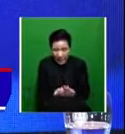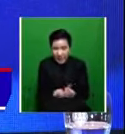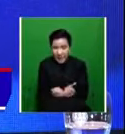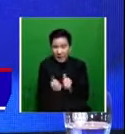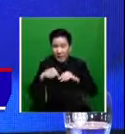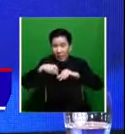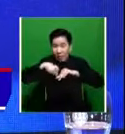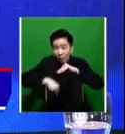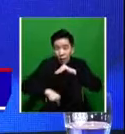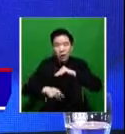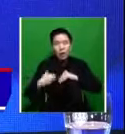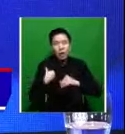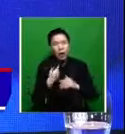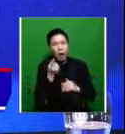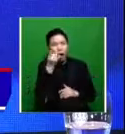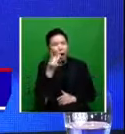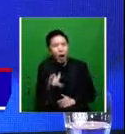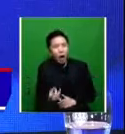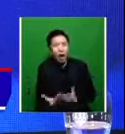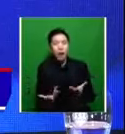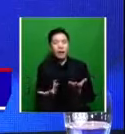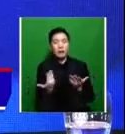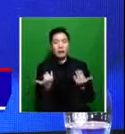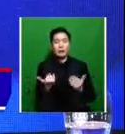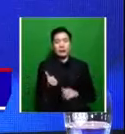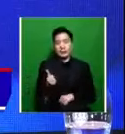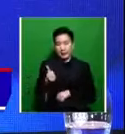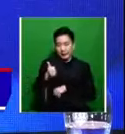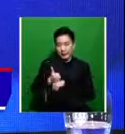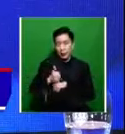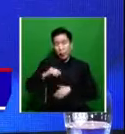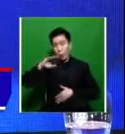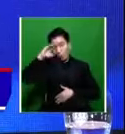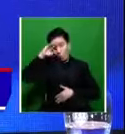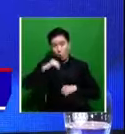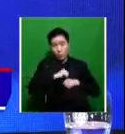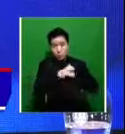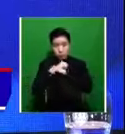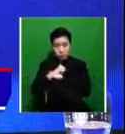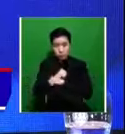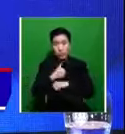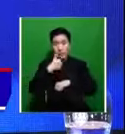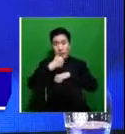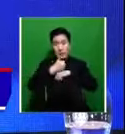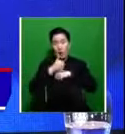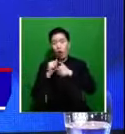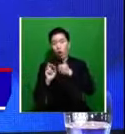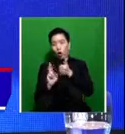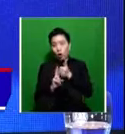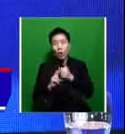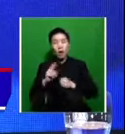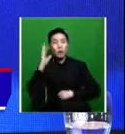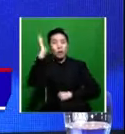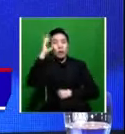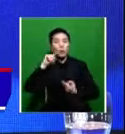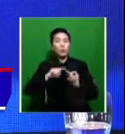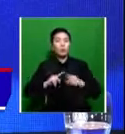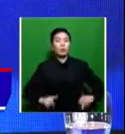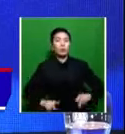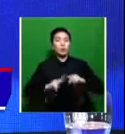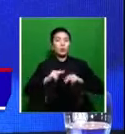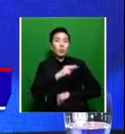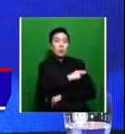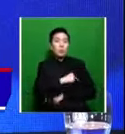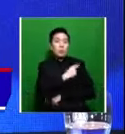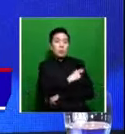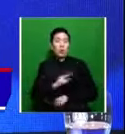อบคลุมอย่างไรบ้างทางท่านอธิบดีกรมควบคุมโรคท่านรองอธิบดีกรมควบคุมโรคท่านโฆษกกระทรวงสาธารณสุขนะครับทั้ง3ท่